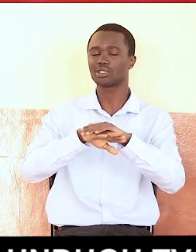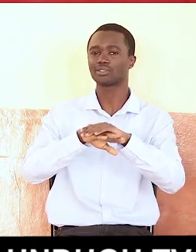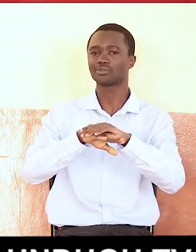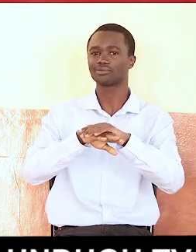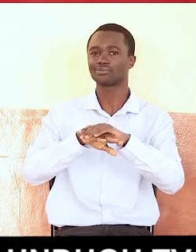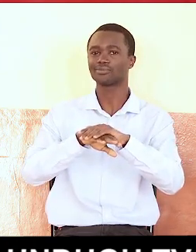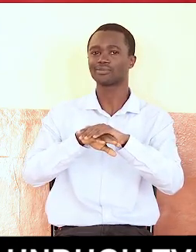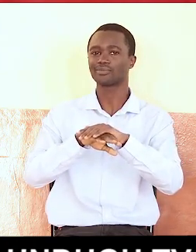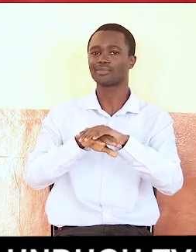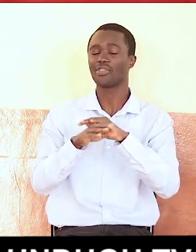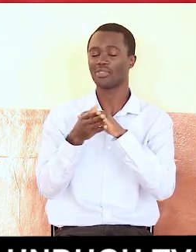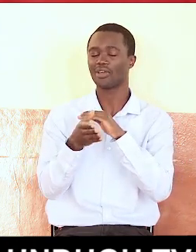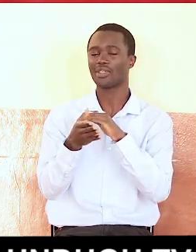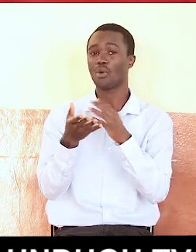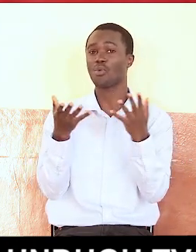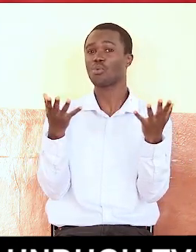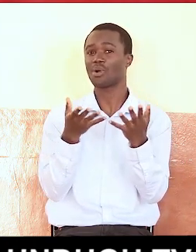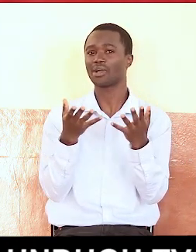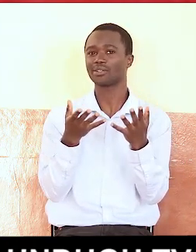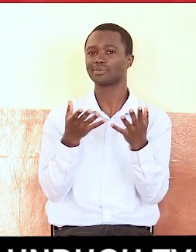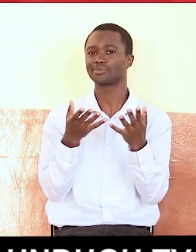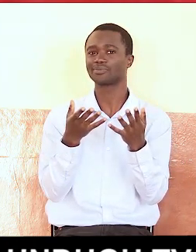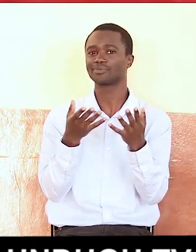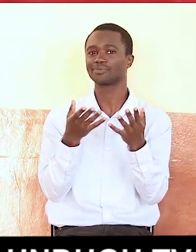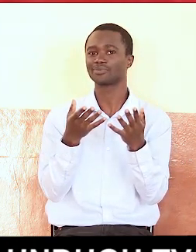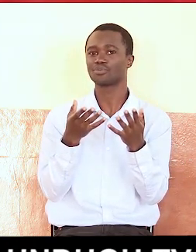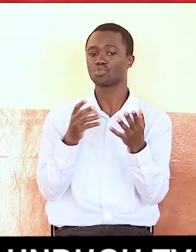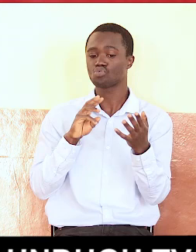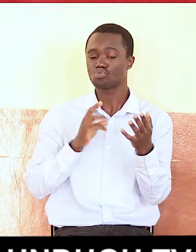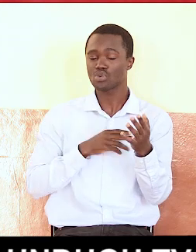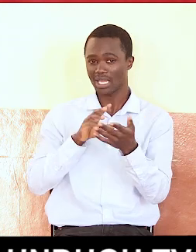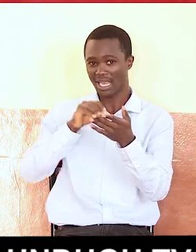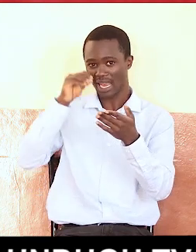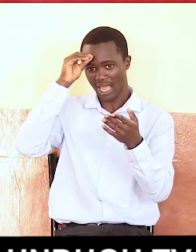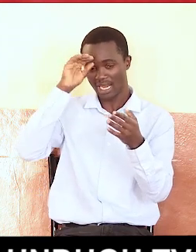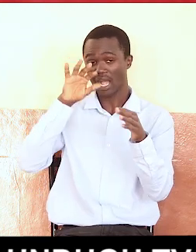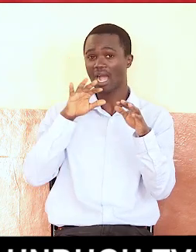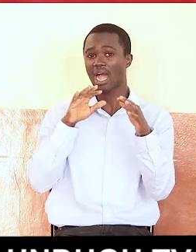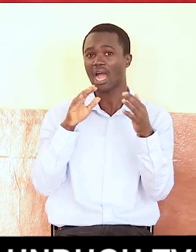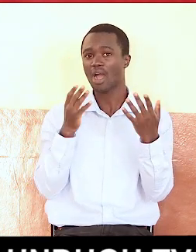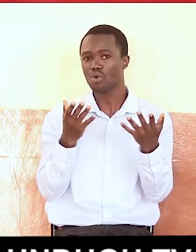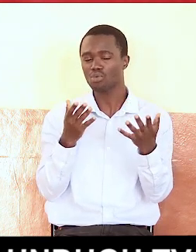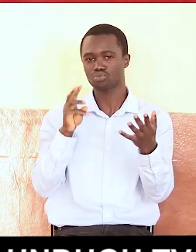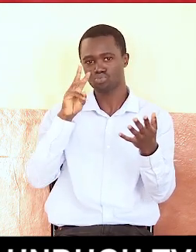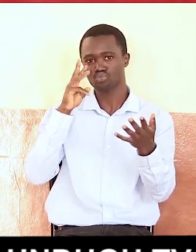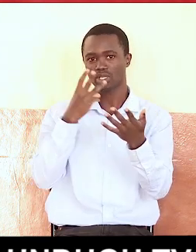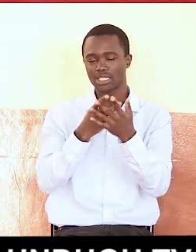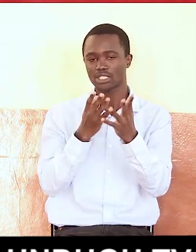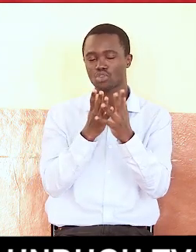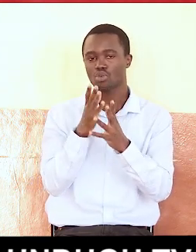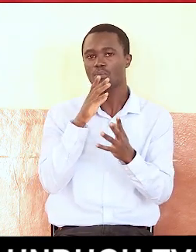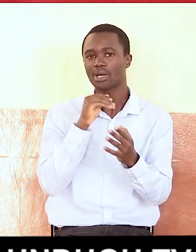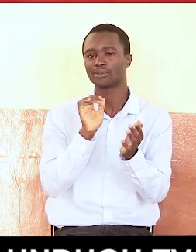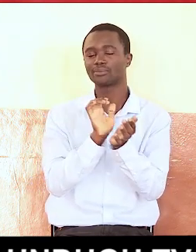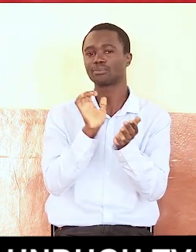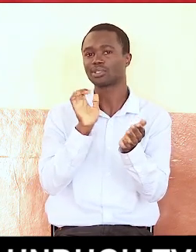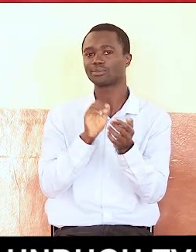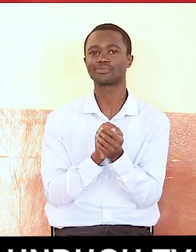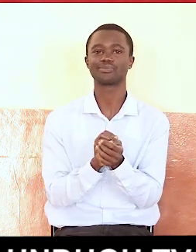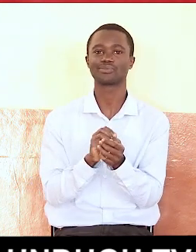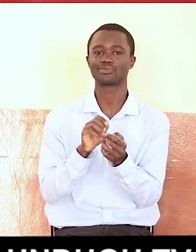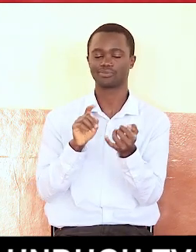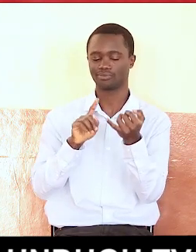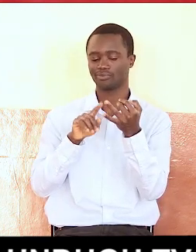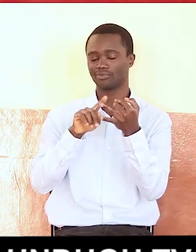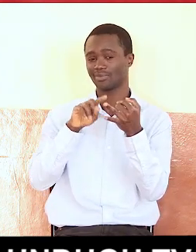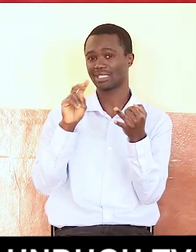mfano huu ambao utaenda kutufundisha juu ya shahidi. Na ya pili